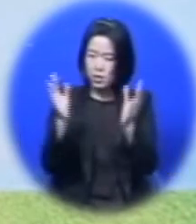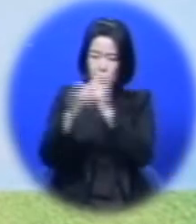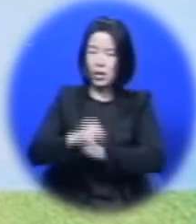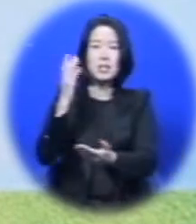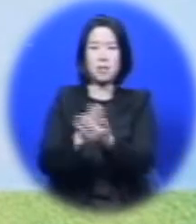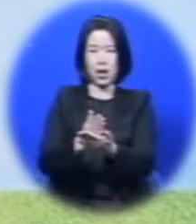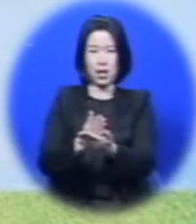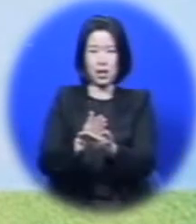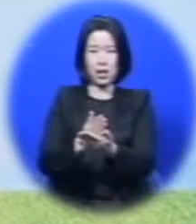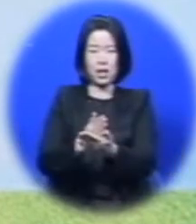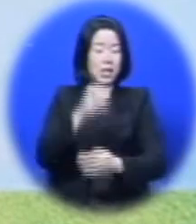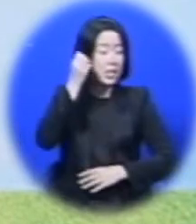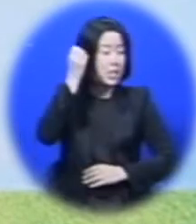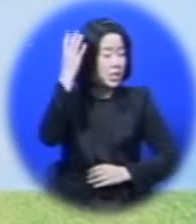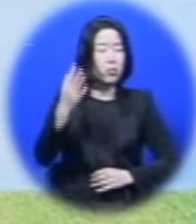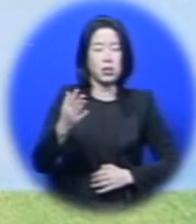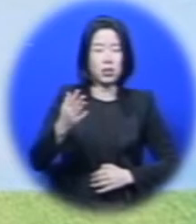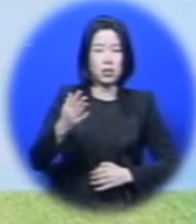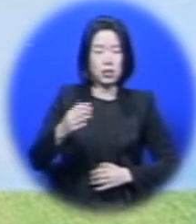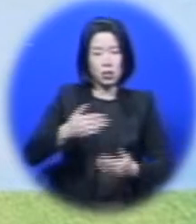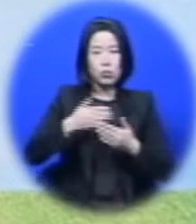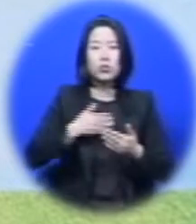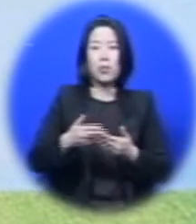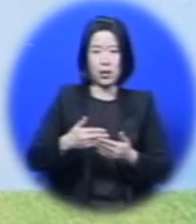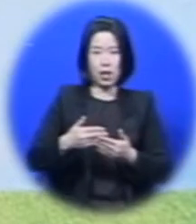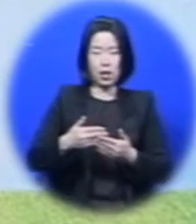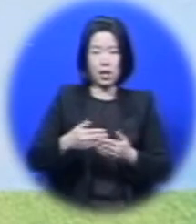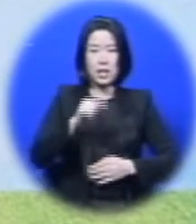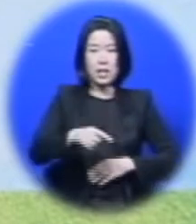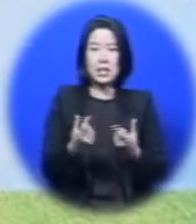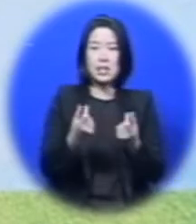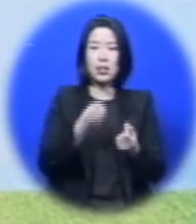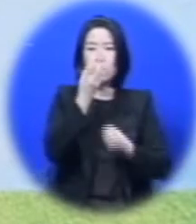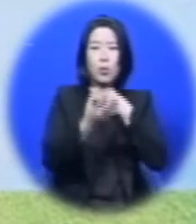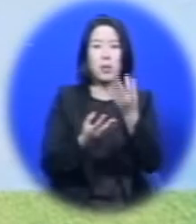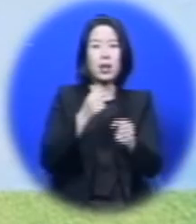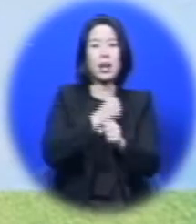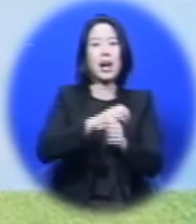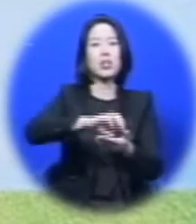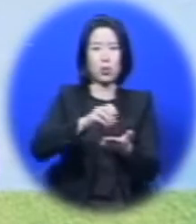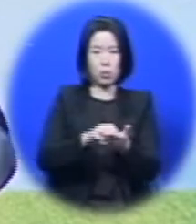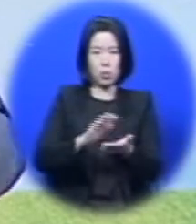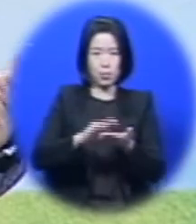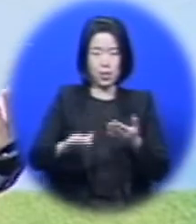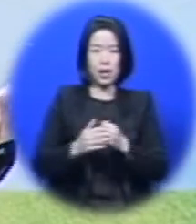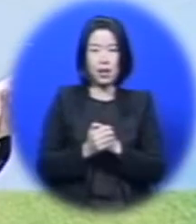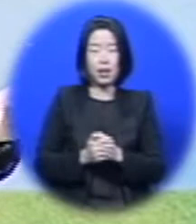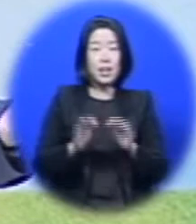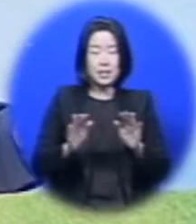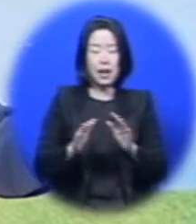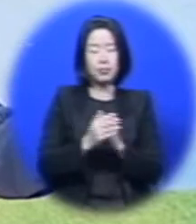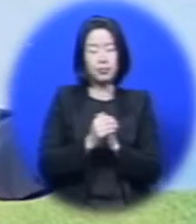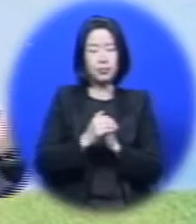말아달라고 잊어버릴까 봐 두렵다고 다윗이 이렇게까지 고백을 했을 정도입니다. 자,